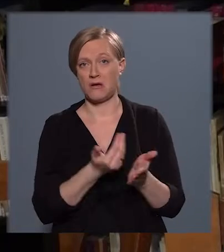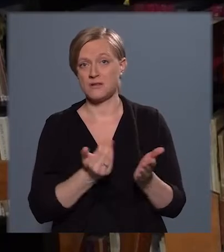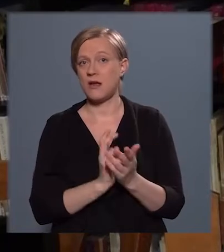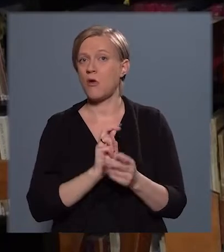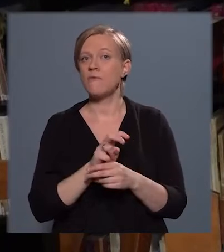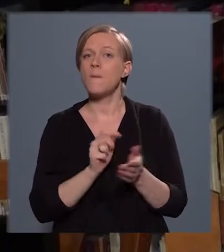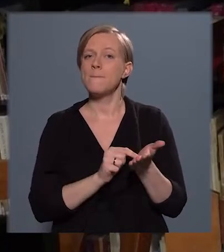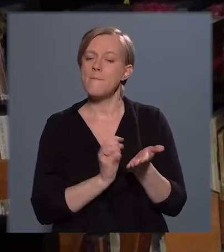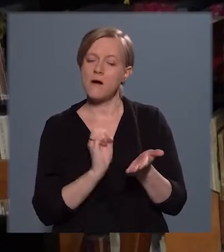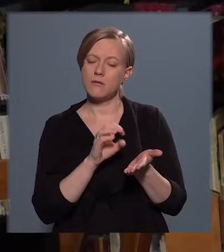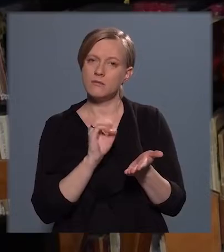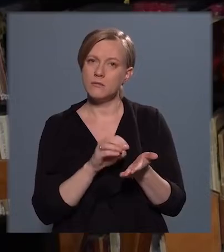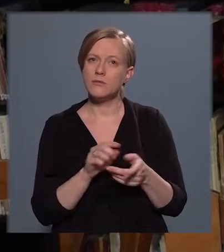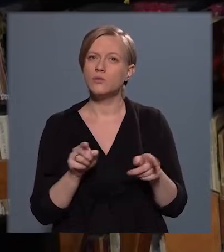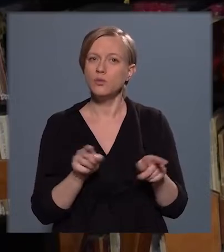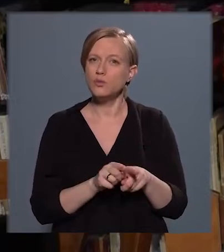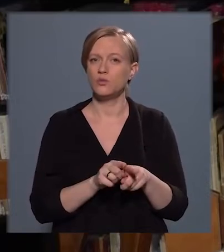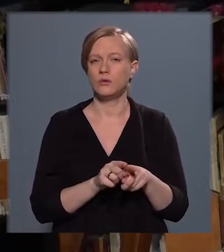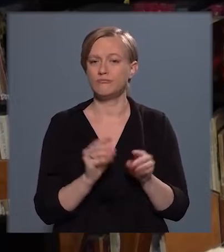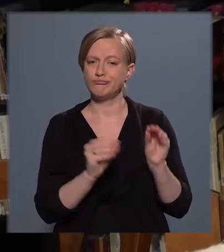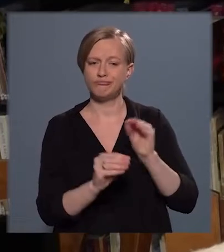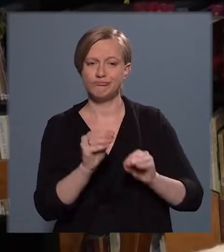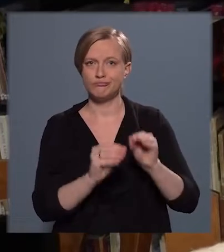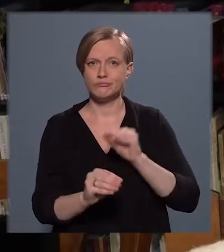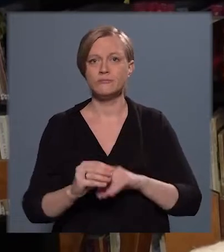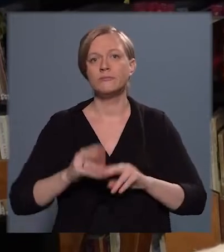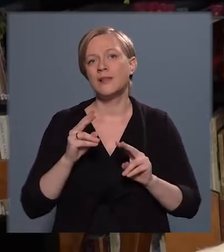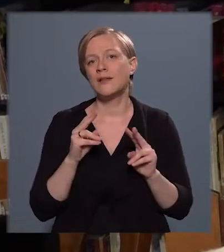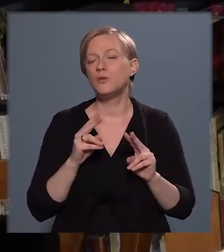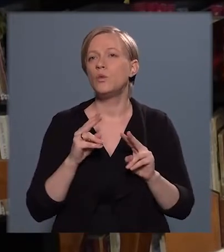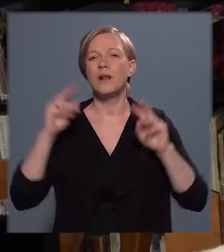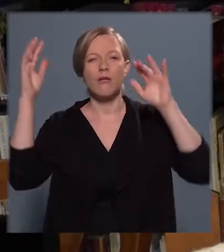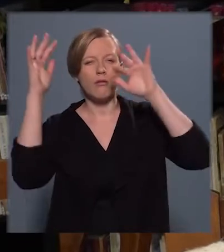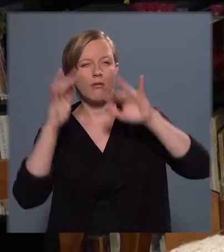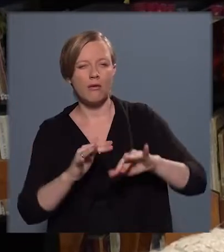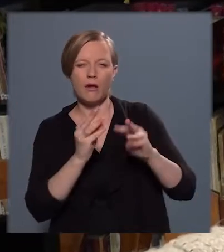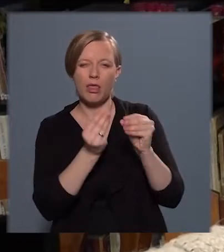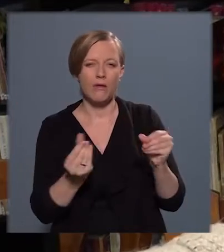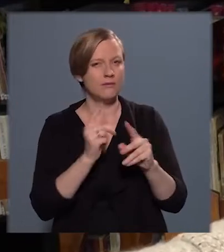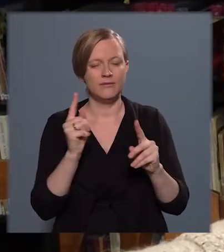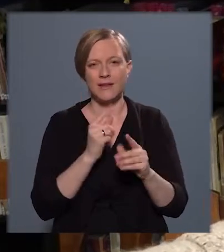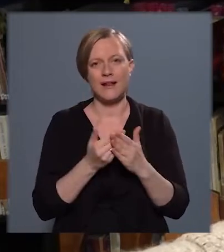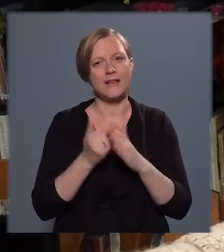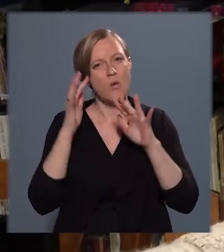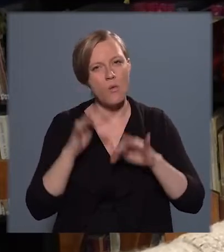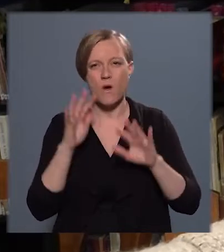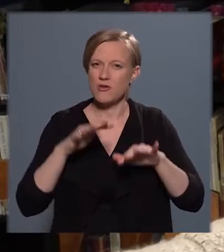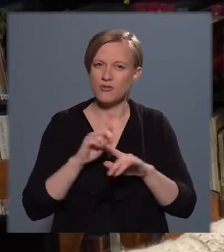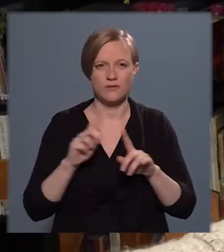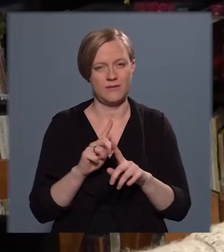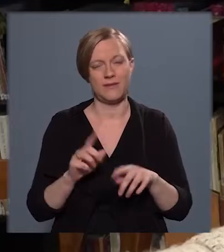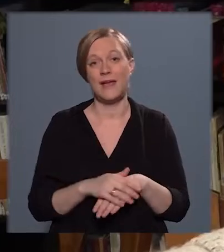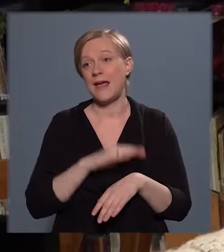a magokat olyan felállásban fel tudjuk tenni, hogy lehetőleg hó, eső ne érje, és a madarak hozzáférjenek. Elegendő